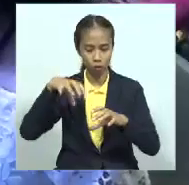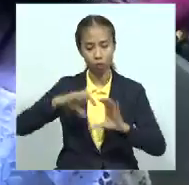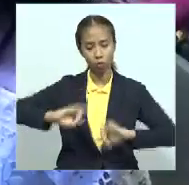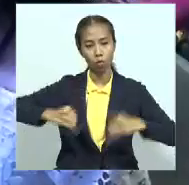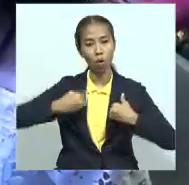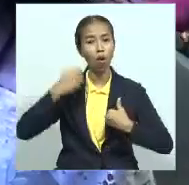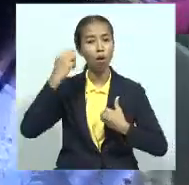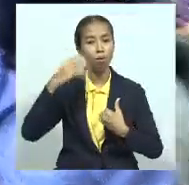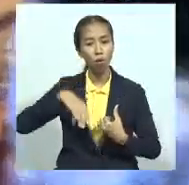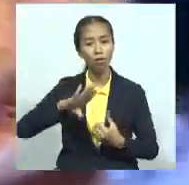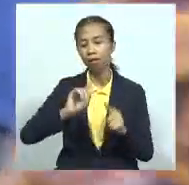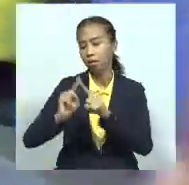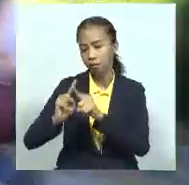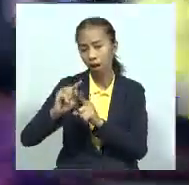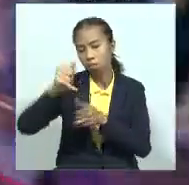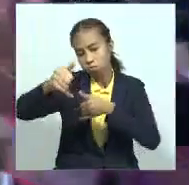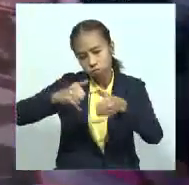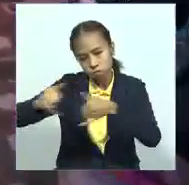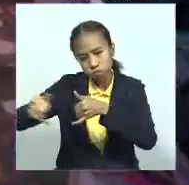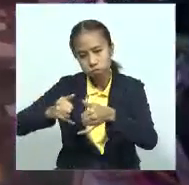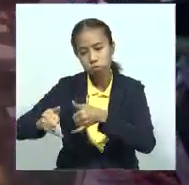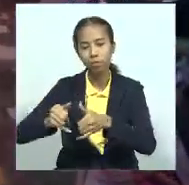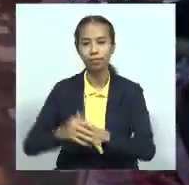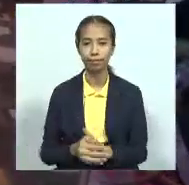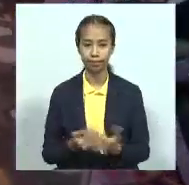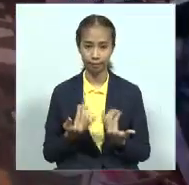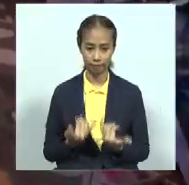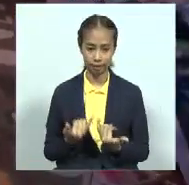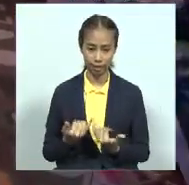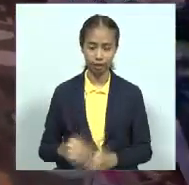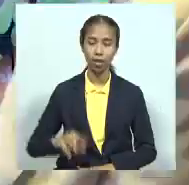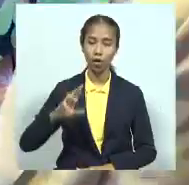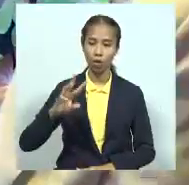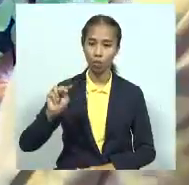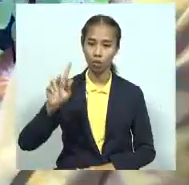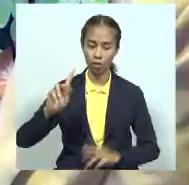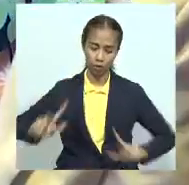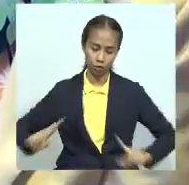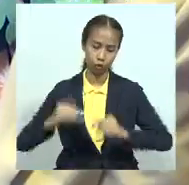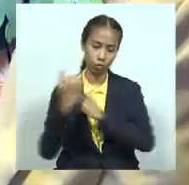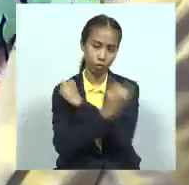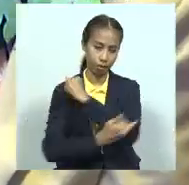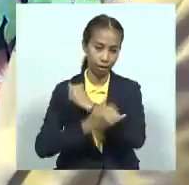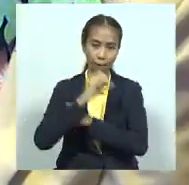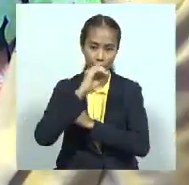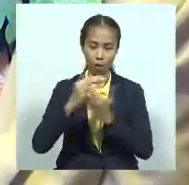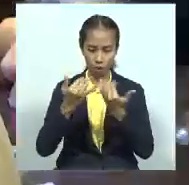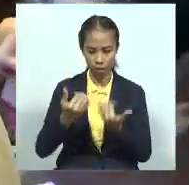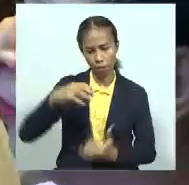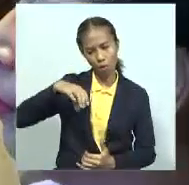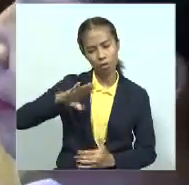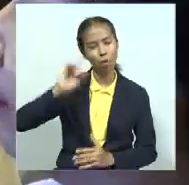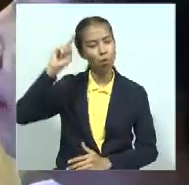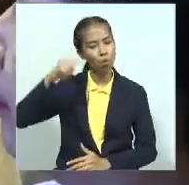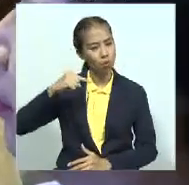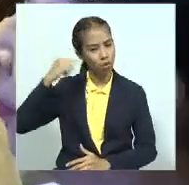การสตรีในภูมิภาครัฐมนตรีว่าการกระทรวงการต่างประเทศกล่าวว่าเครือข่ายผู้ประกอบการสตรีอาเซียนถือว่าเ